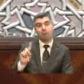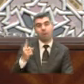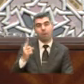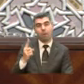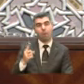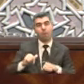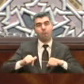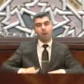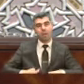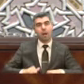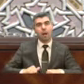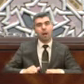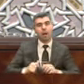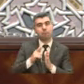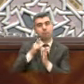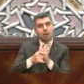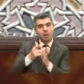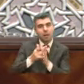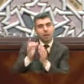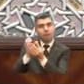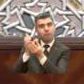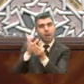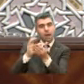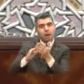بقطاع التجهيز والنقل واللوجستيك والماء.